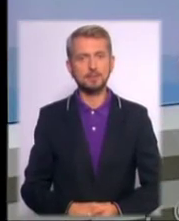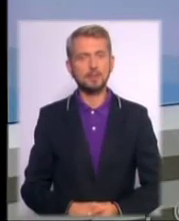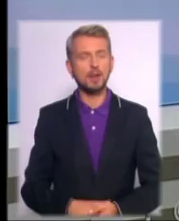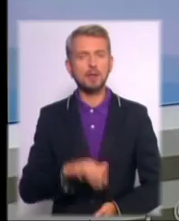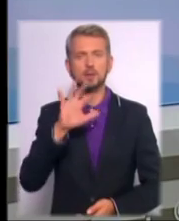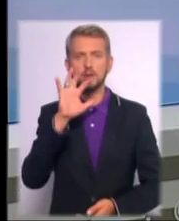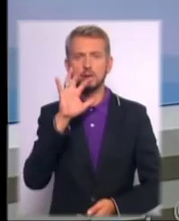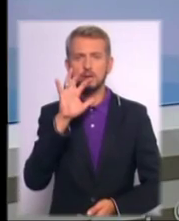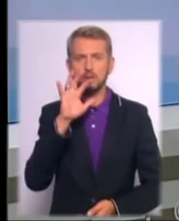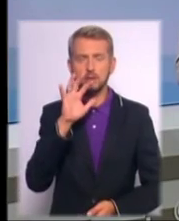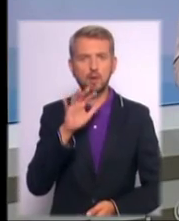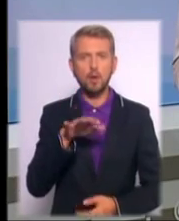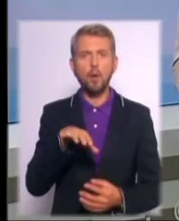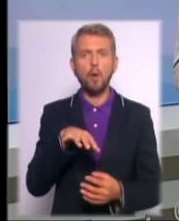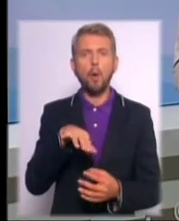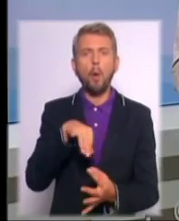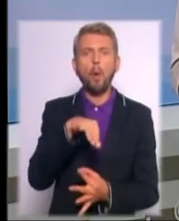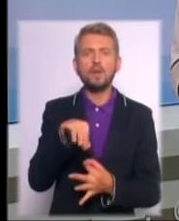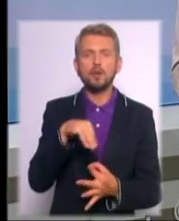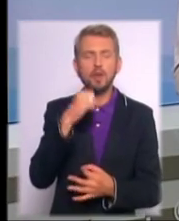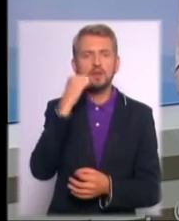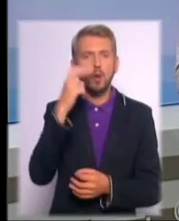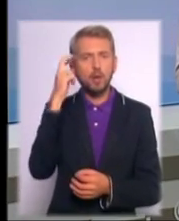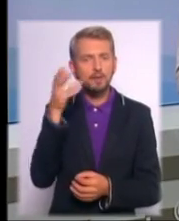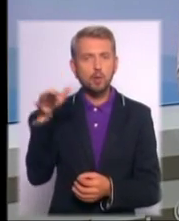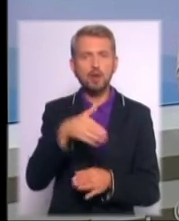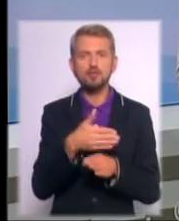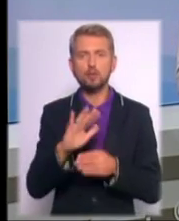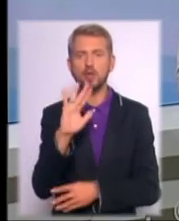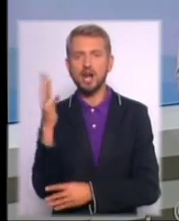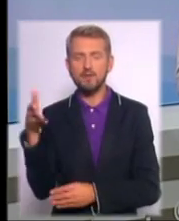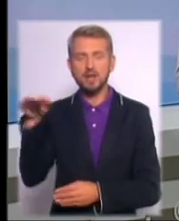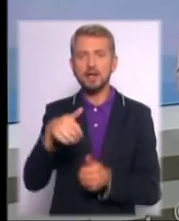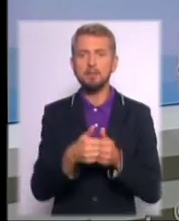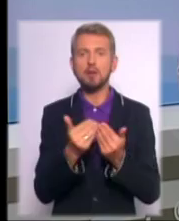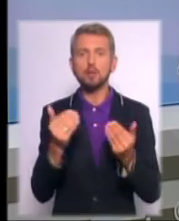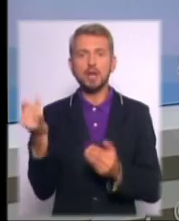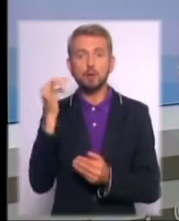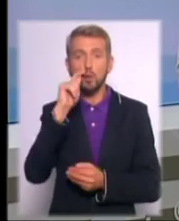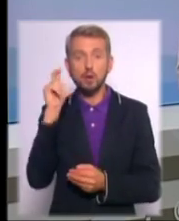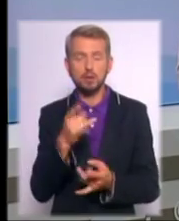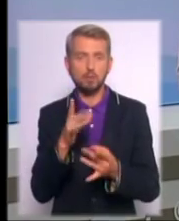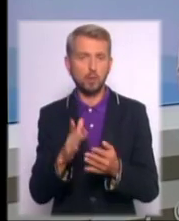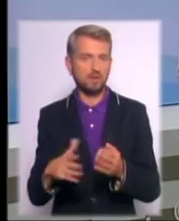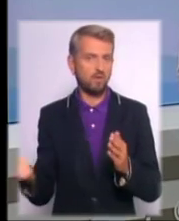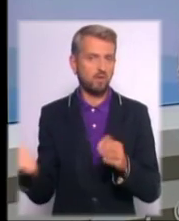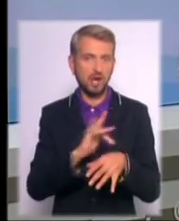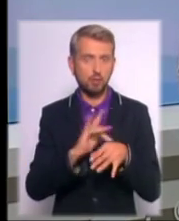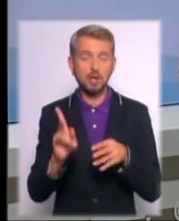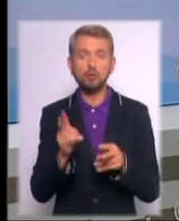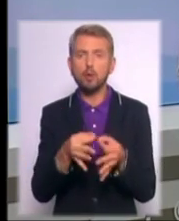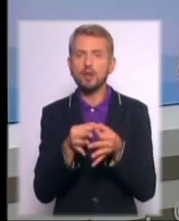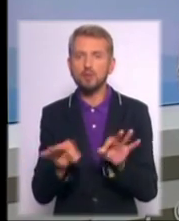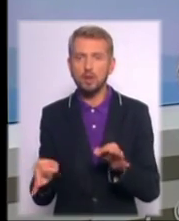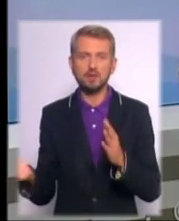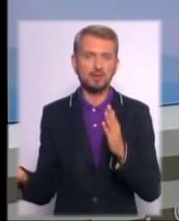Кардинально осиротіла Старокиївська гора. Частину дерев на схилі біля Музею історії України просто вирубили. Хто дозволив спиляти